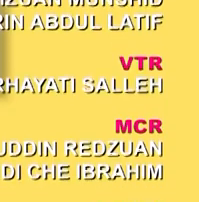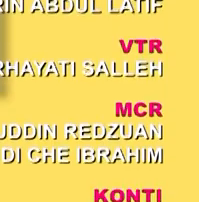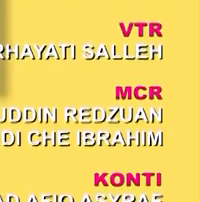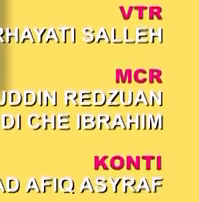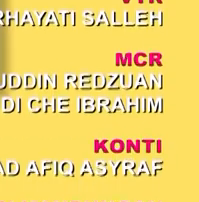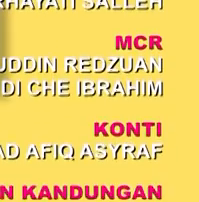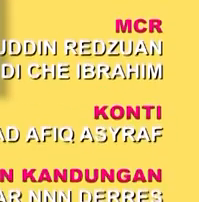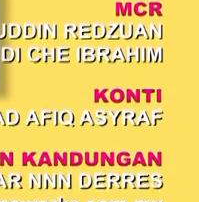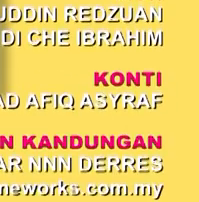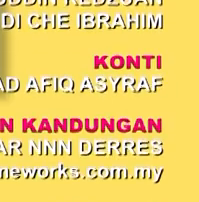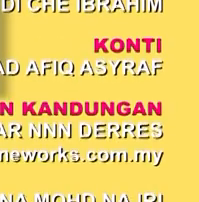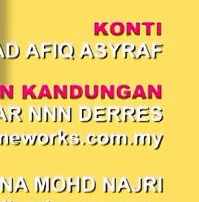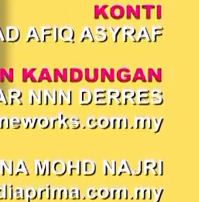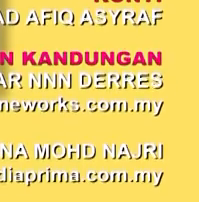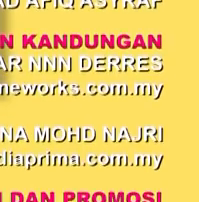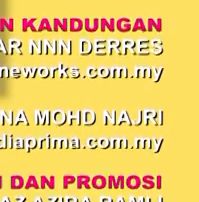pisang